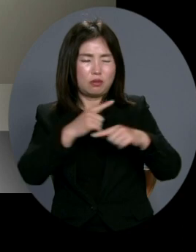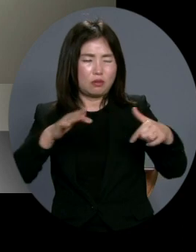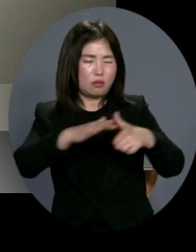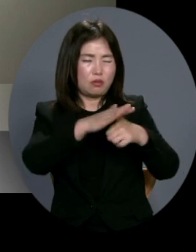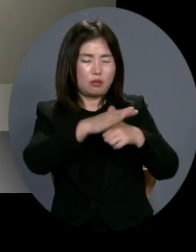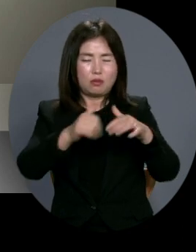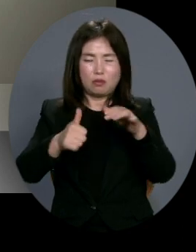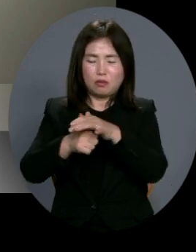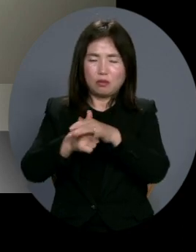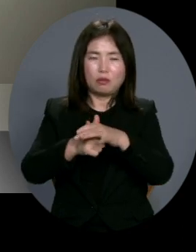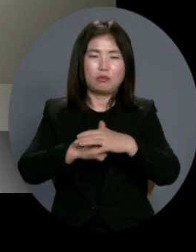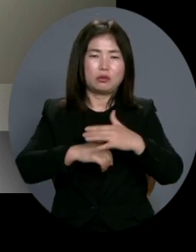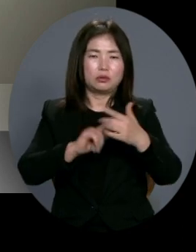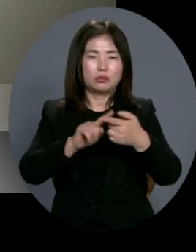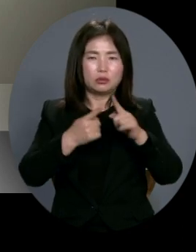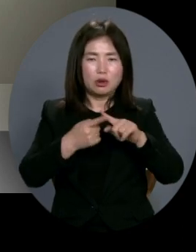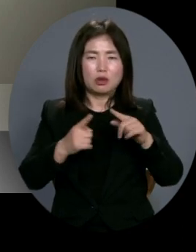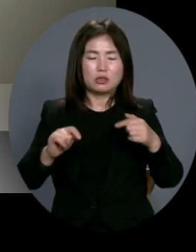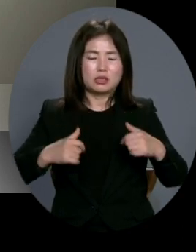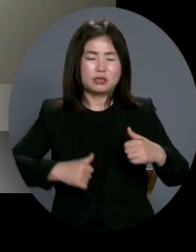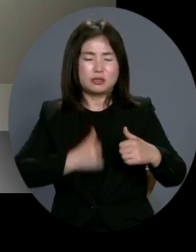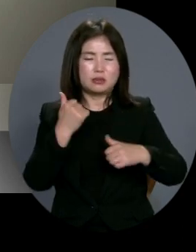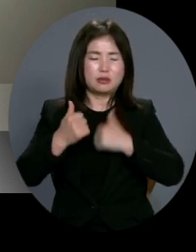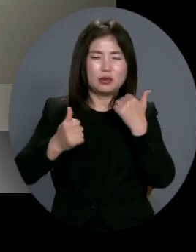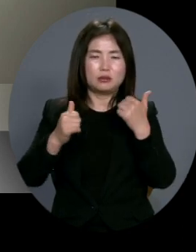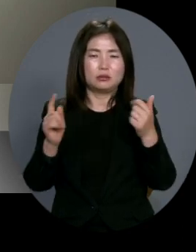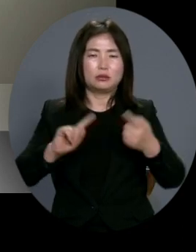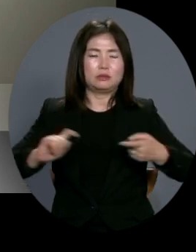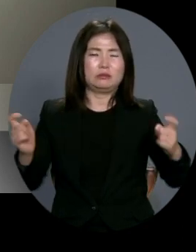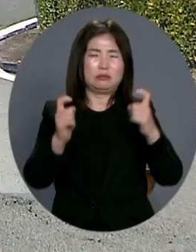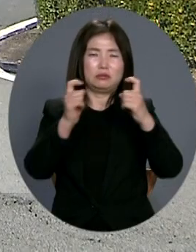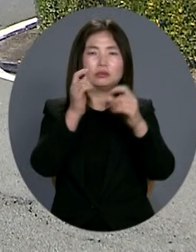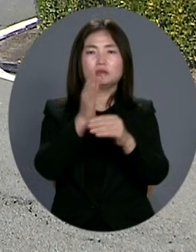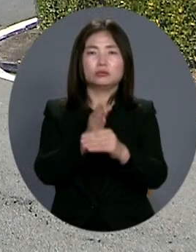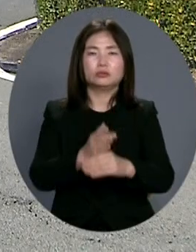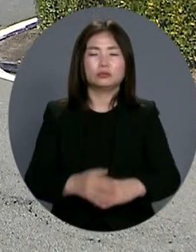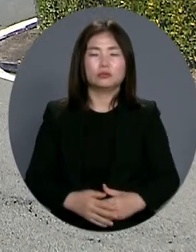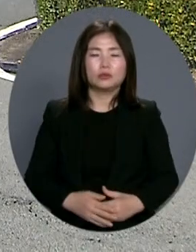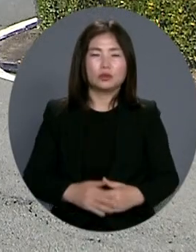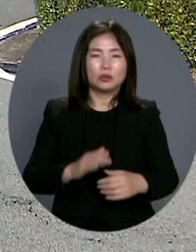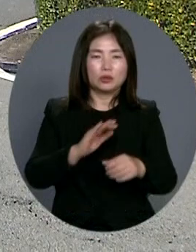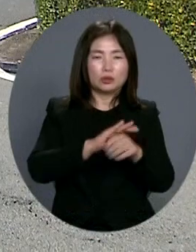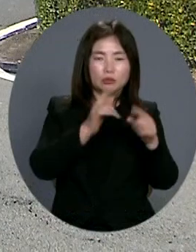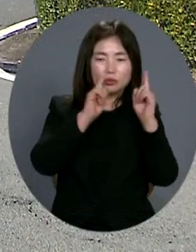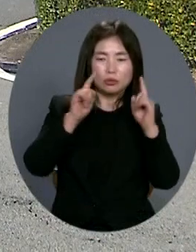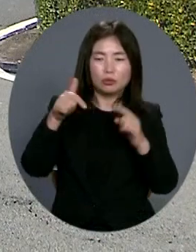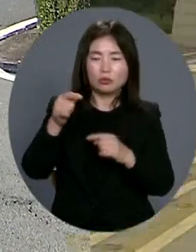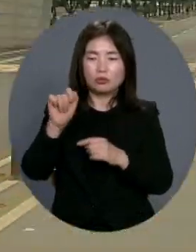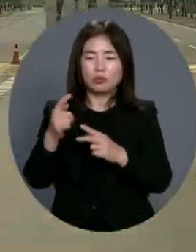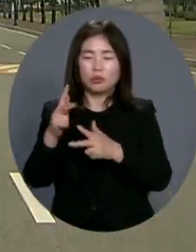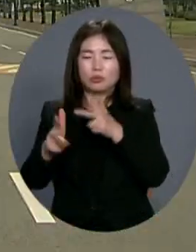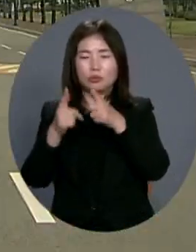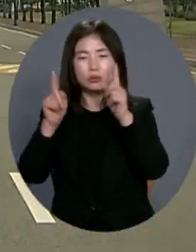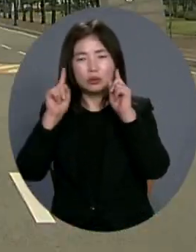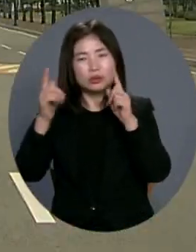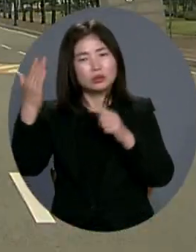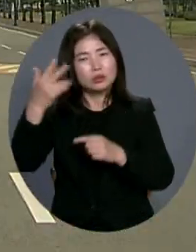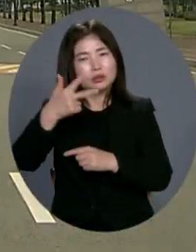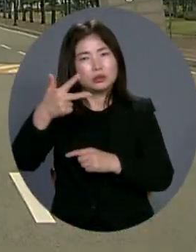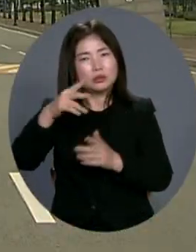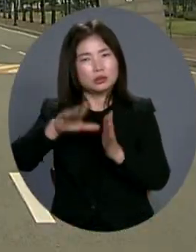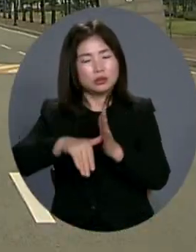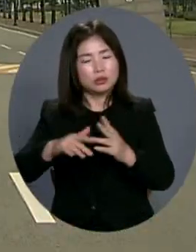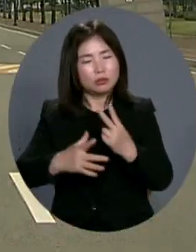글들이 올라오는 등 양교 학생들의 신경전까지 벌어지고 있습니다. 경북대와 금호공대는 2007년에도 통합을